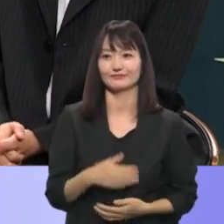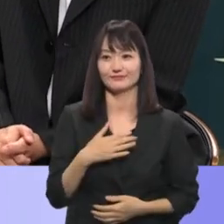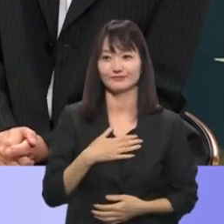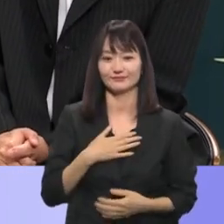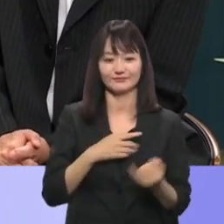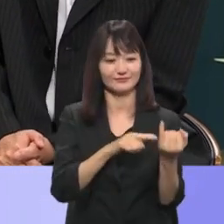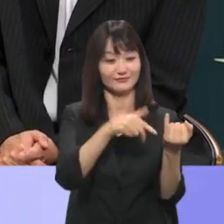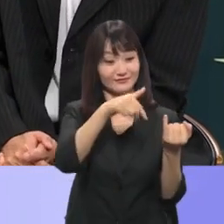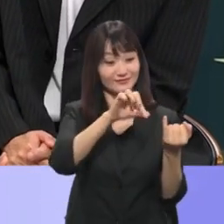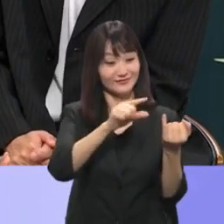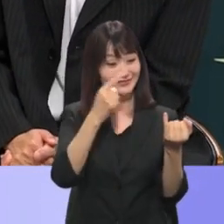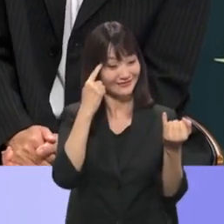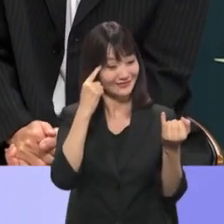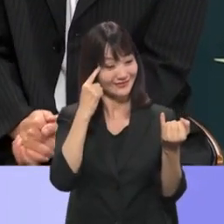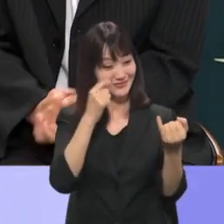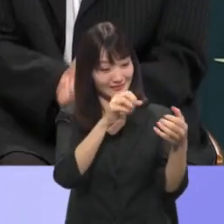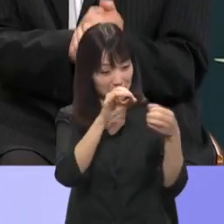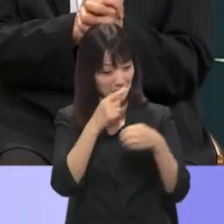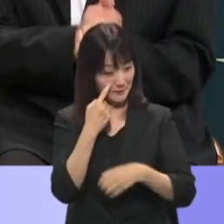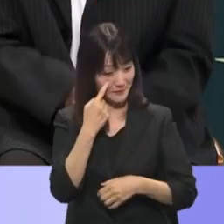지윤이라고 생각하고 한번